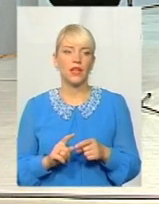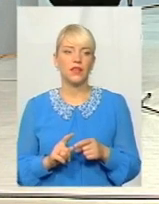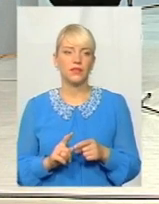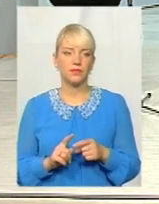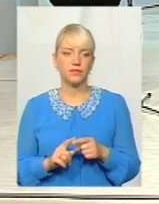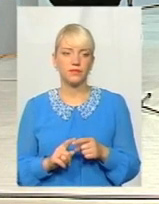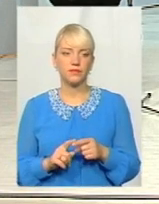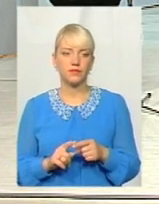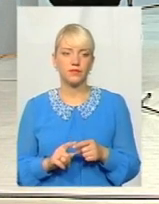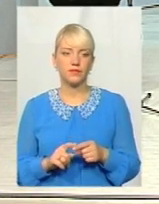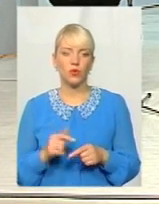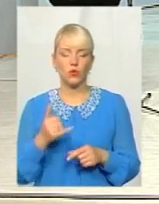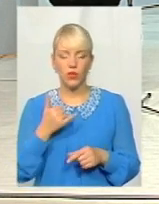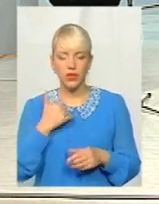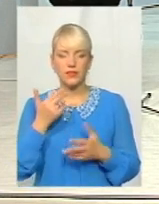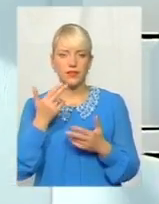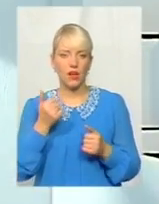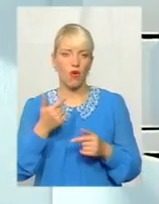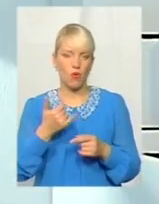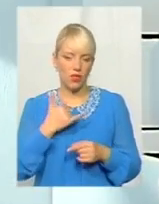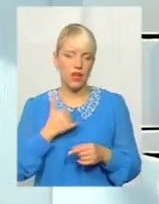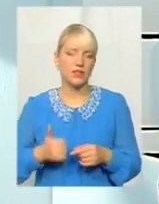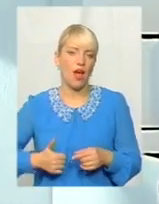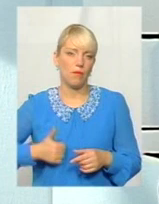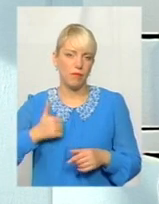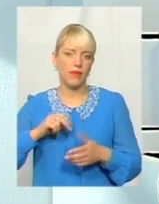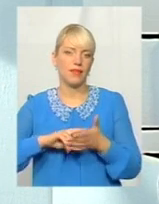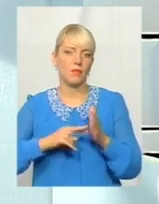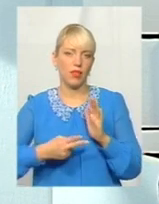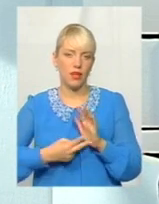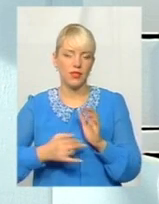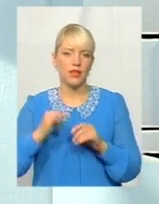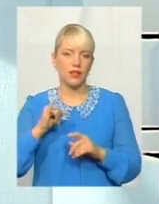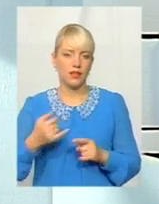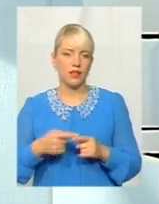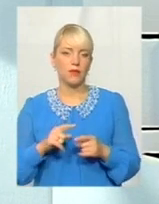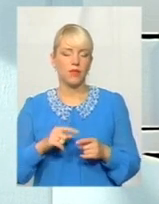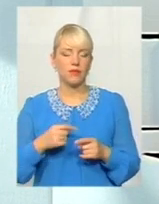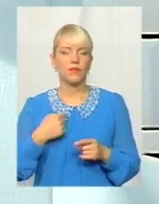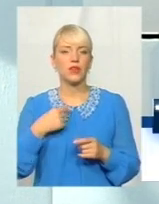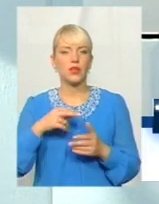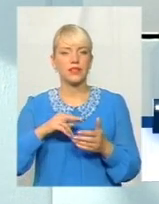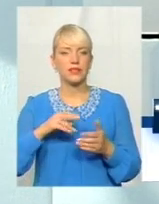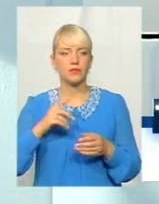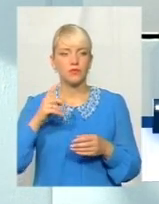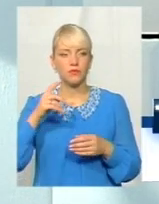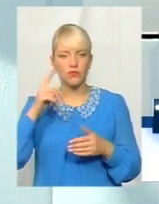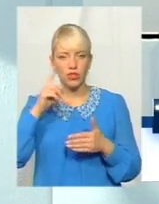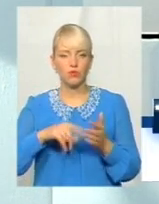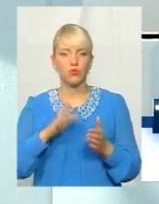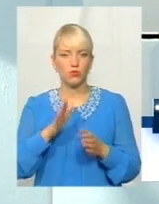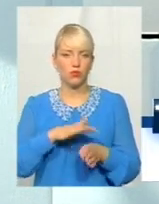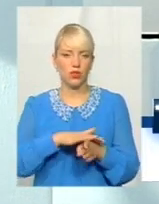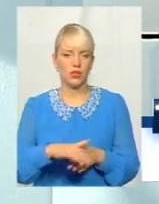сталого розвитку всі плани амбітні, і ми надіємося, що вони будуть реалізовані. І зараз, на даному етапі, ми пишемо проєктну